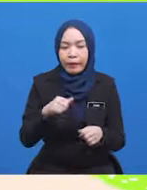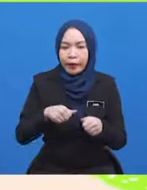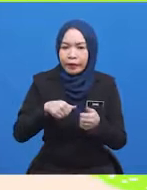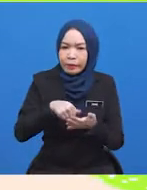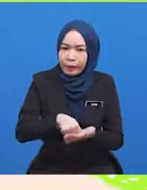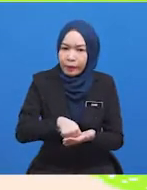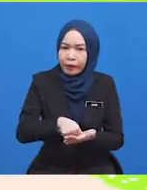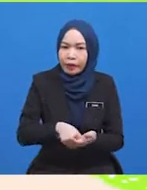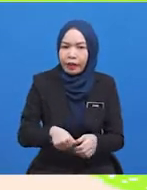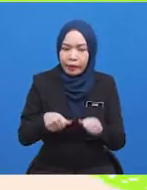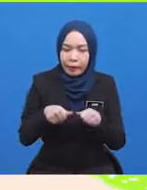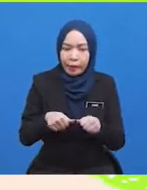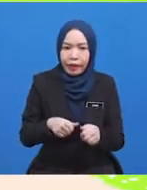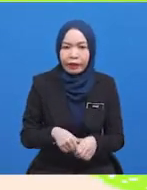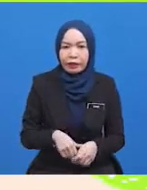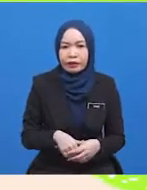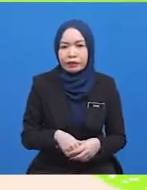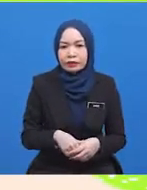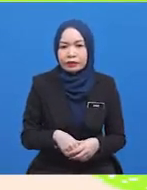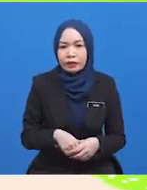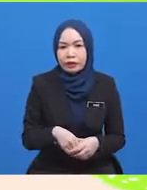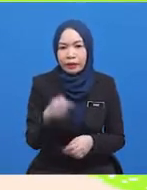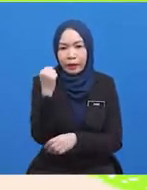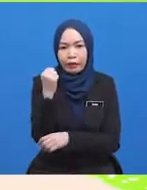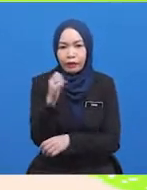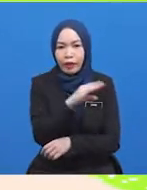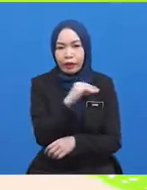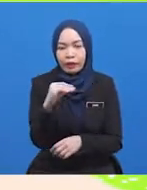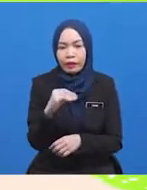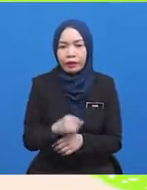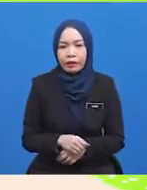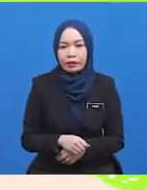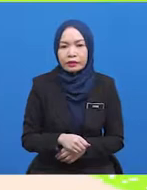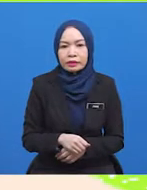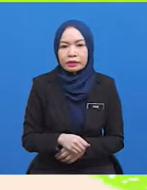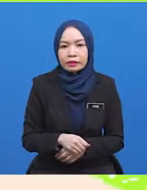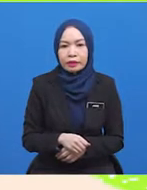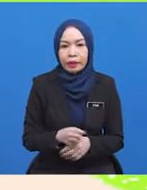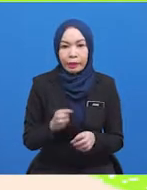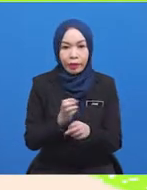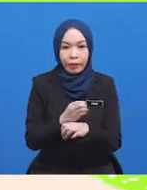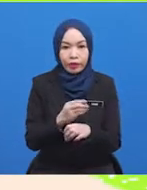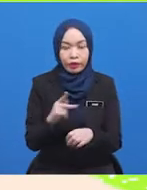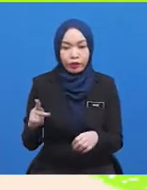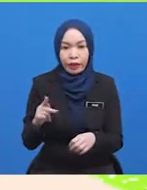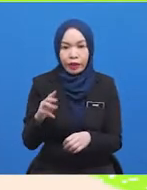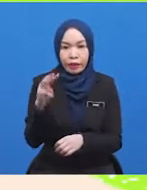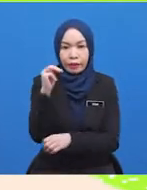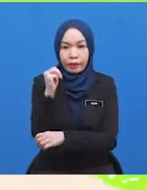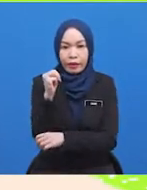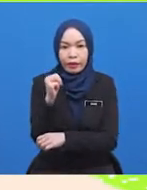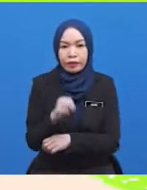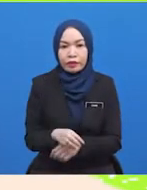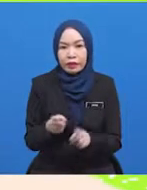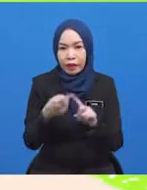mampatan serpihan batuan dan sedimen. Pembentukan batuan metamorfosis pula melalui